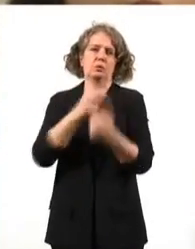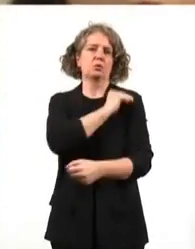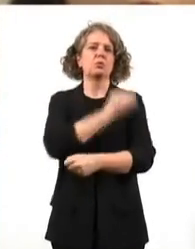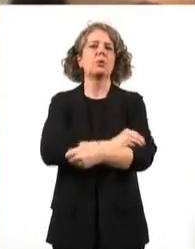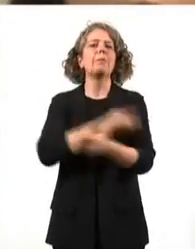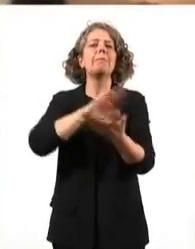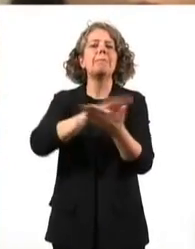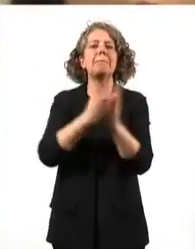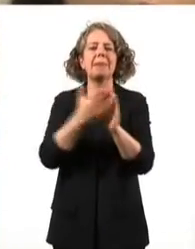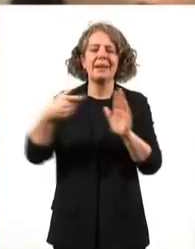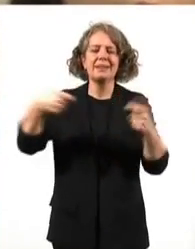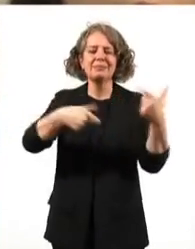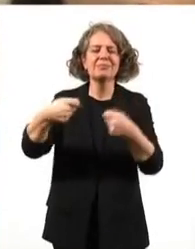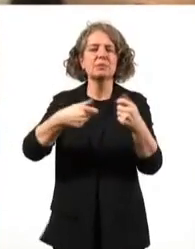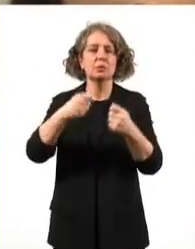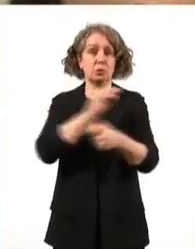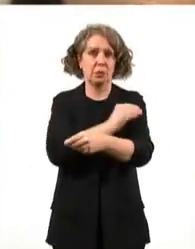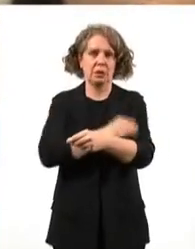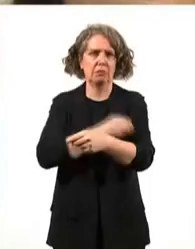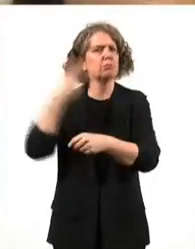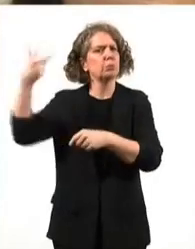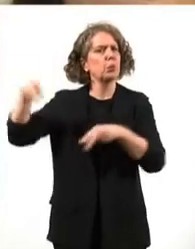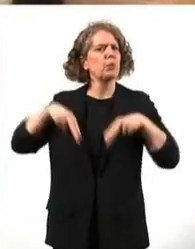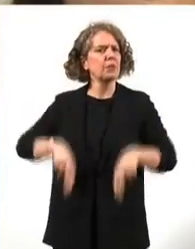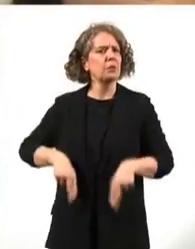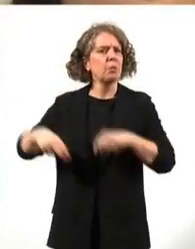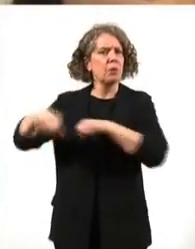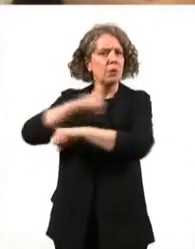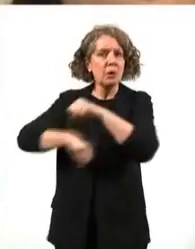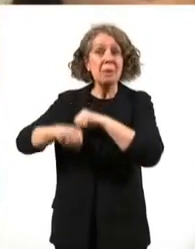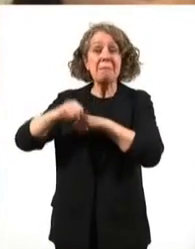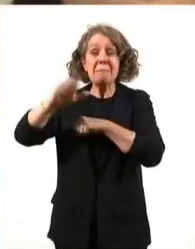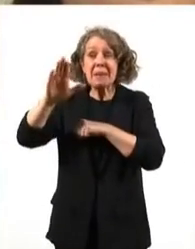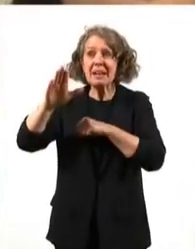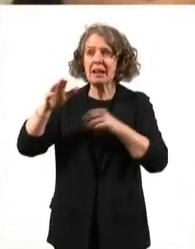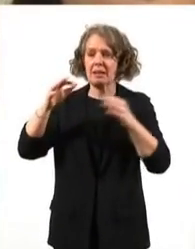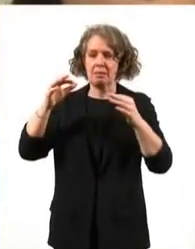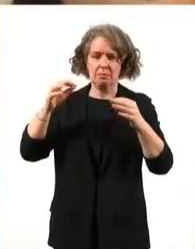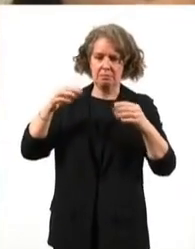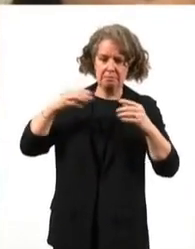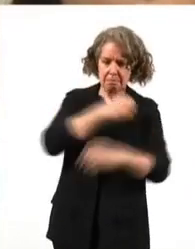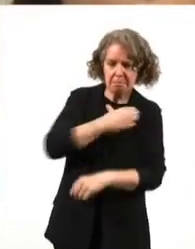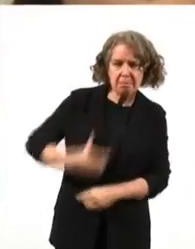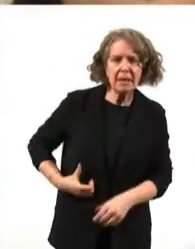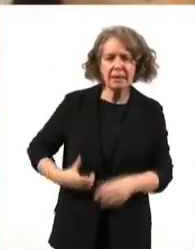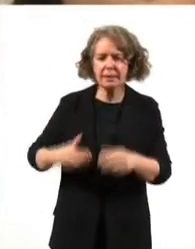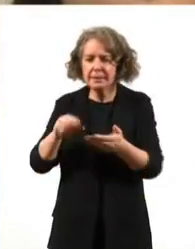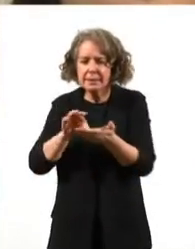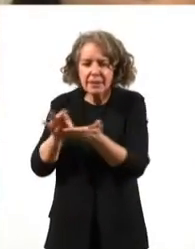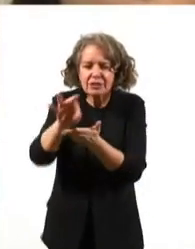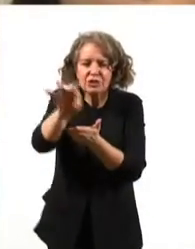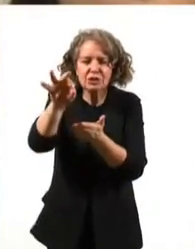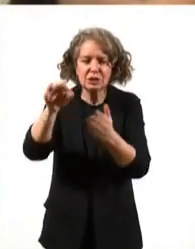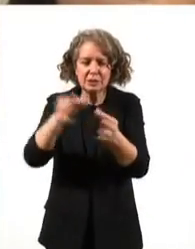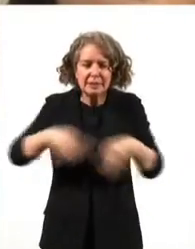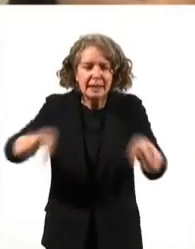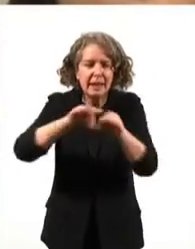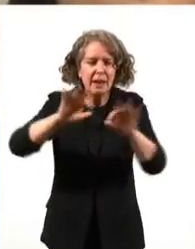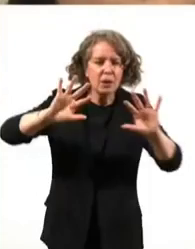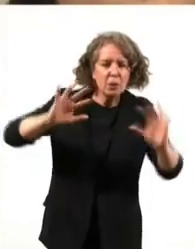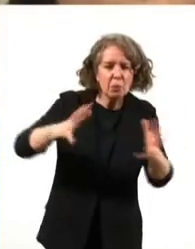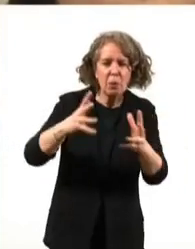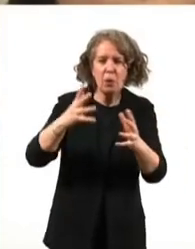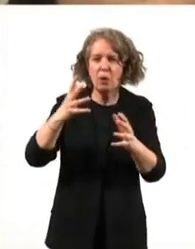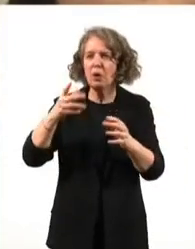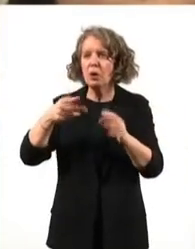paris sportifs, ça concerne le gouvernement. En revanche, on voit bien que c'est dans l'union avec les maires, sur les mises à disposition de terrain, sur les stratégies qui peuvent se mettre, y compris sur les